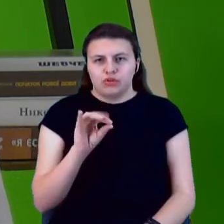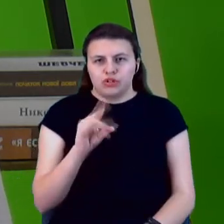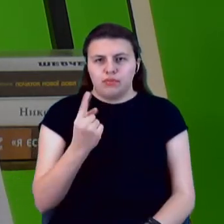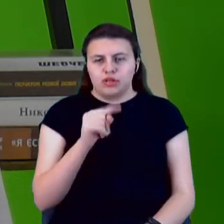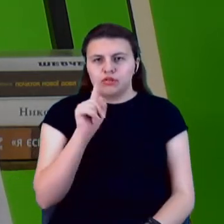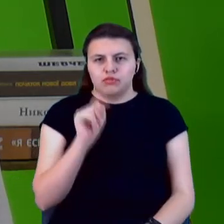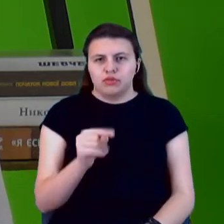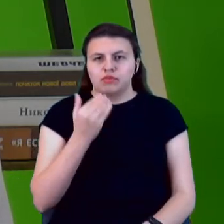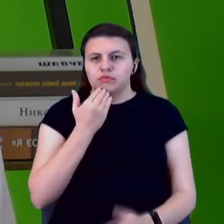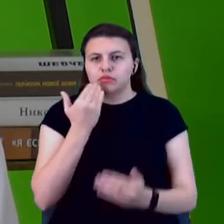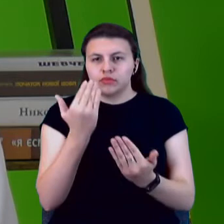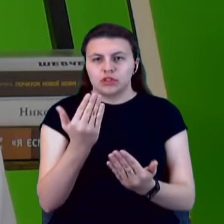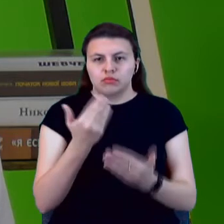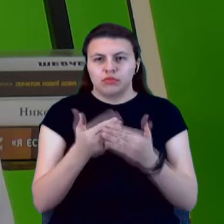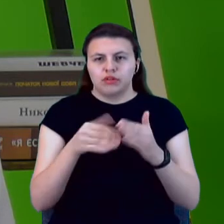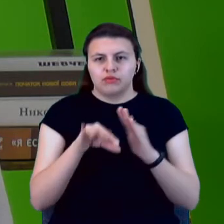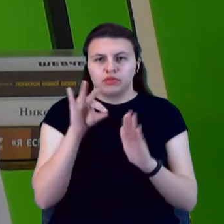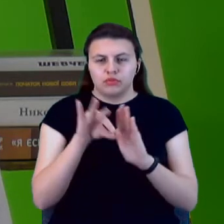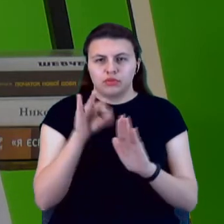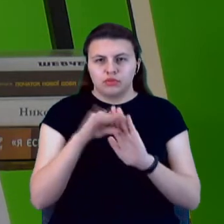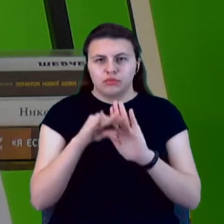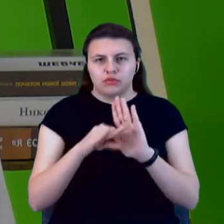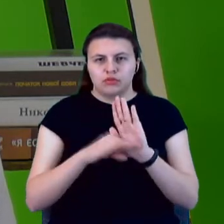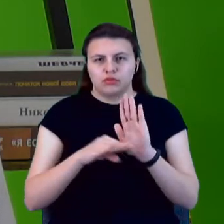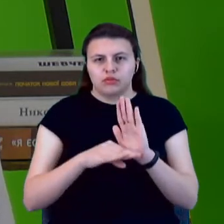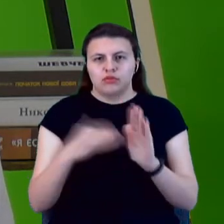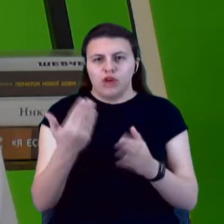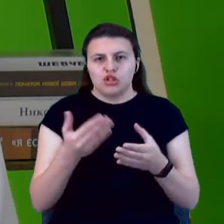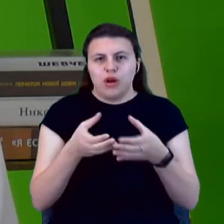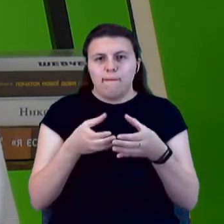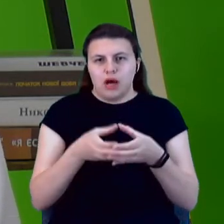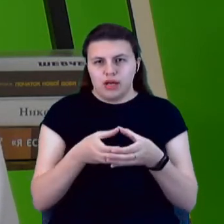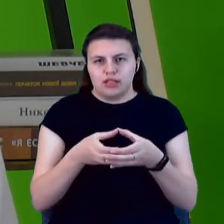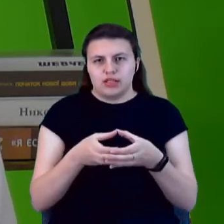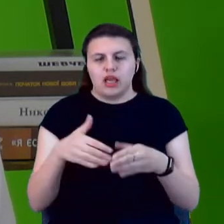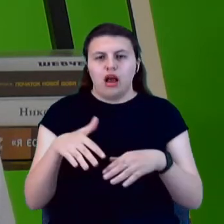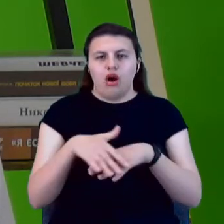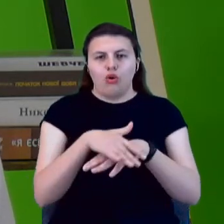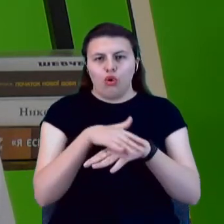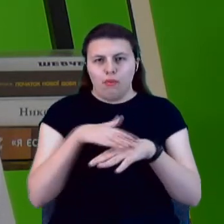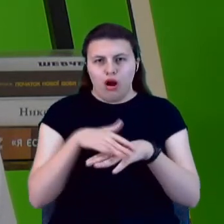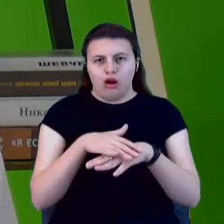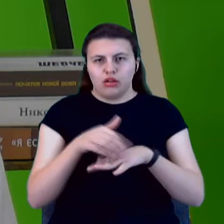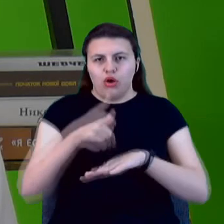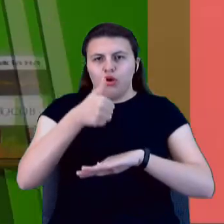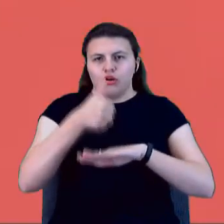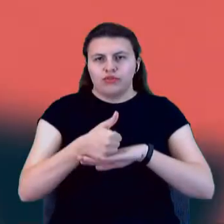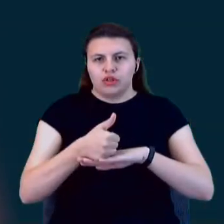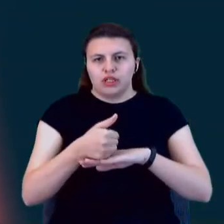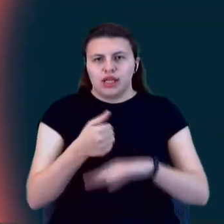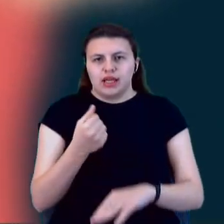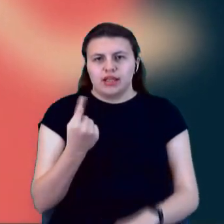вашої передвиборчої програми, щодо передвиборчої програми вашої партії. Громада – головна одиниця територіальної розбудови